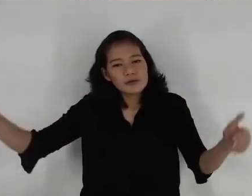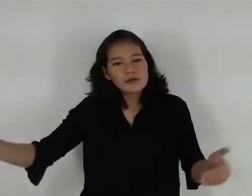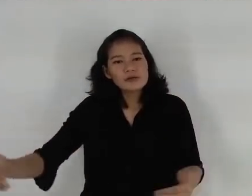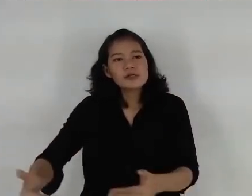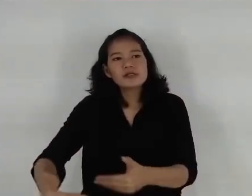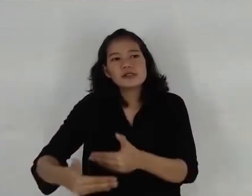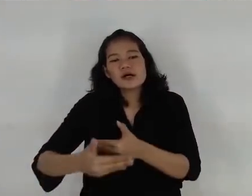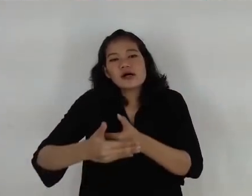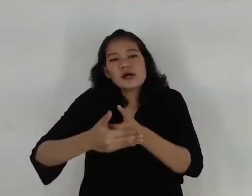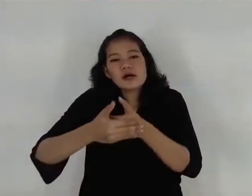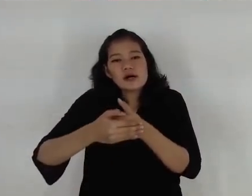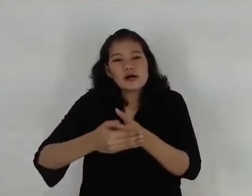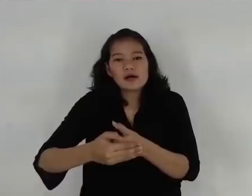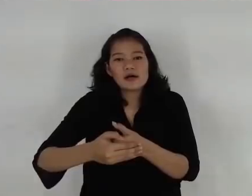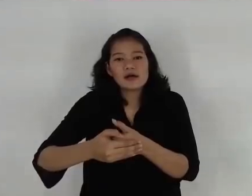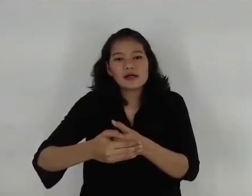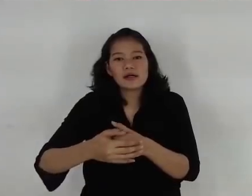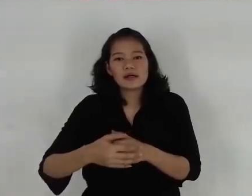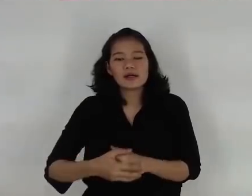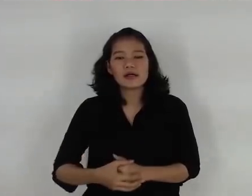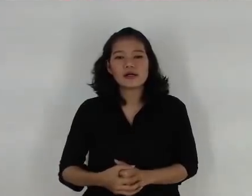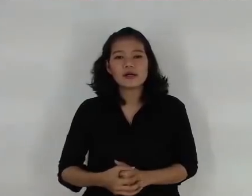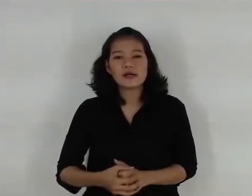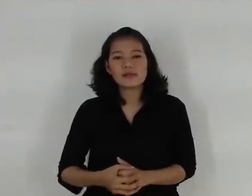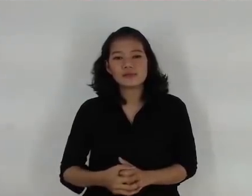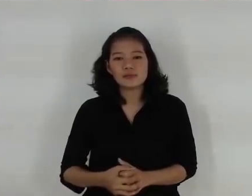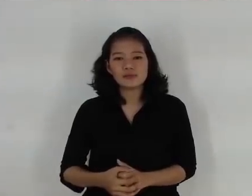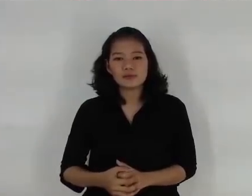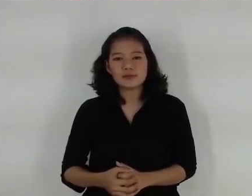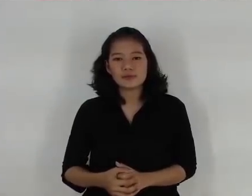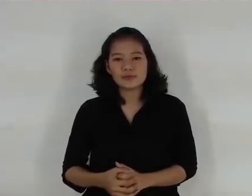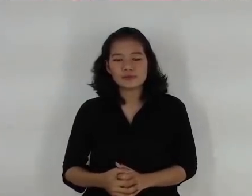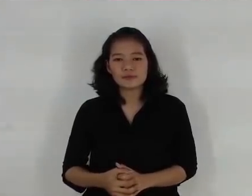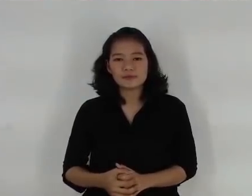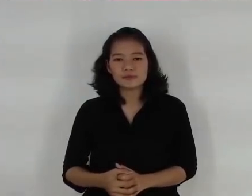Imung as-shahih yang